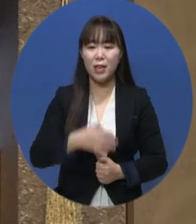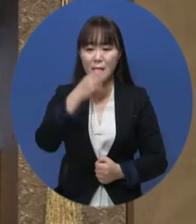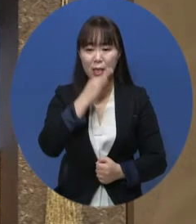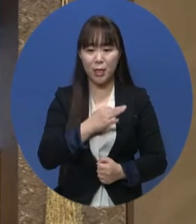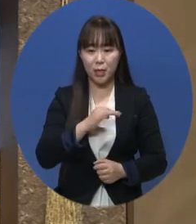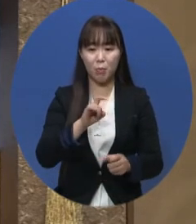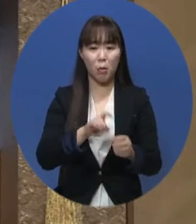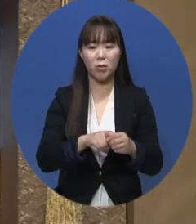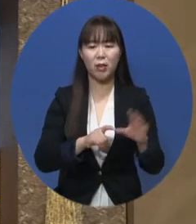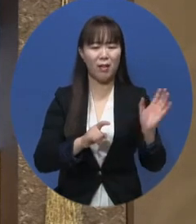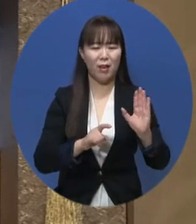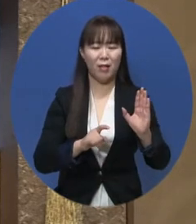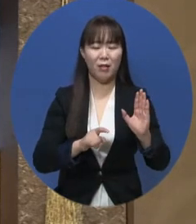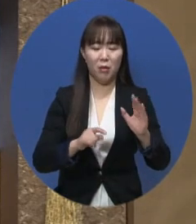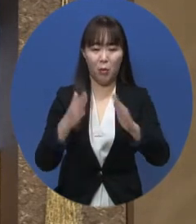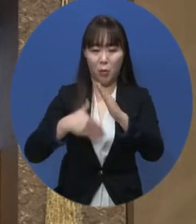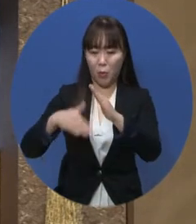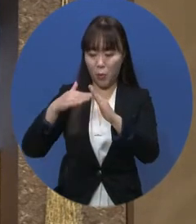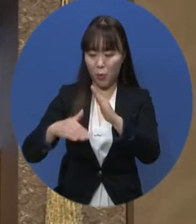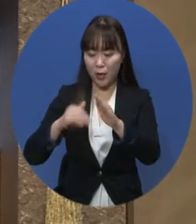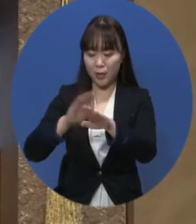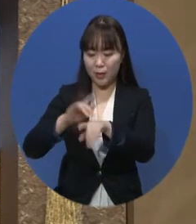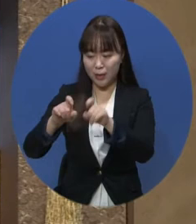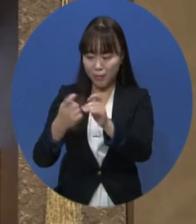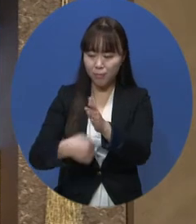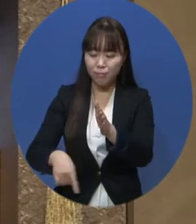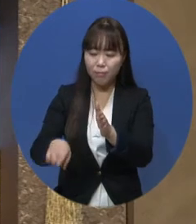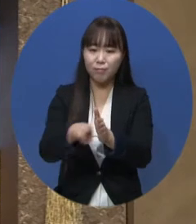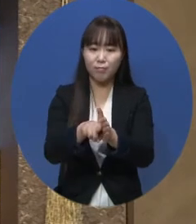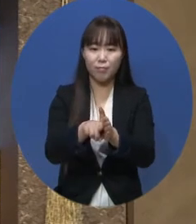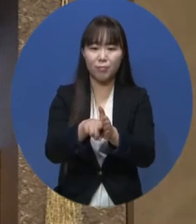이익을 위해서가 아니고 예. 공공의 그 실현을 위해서